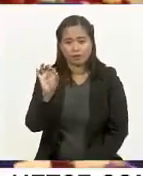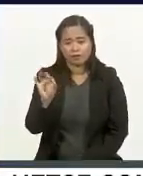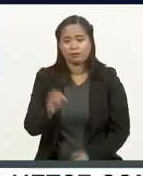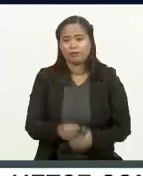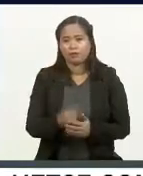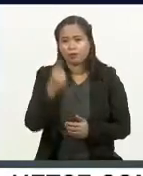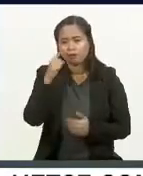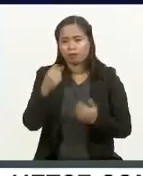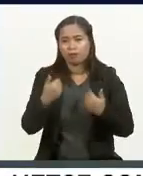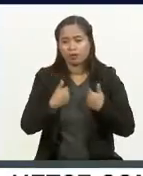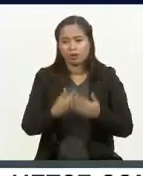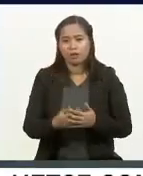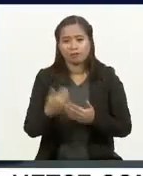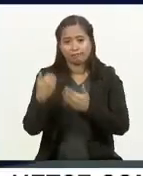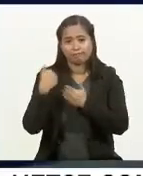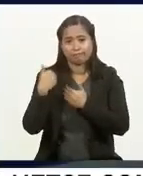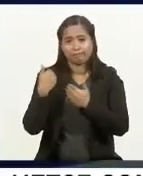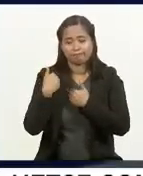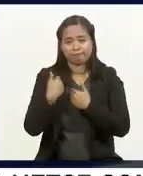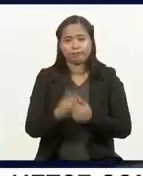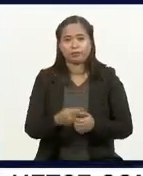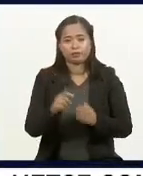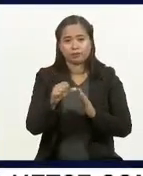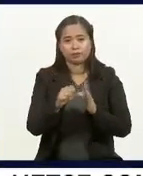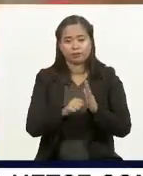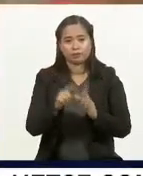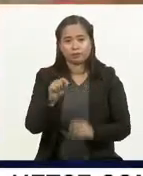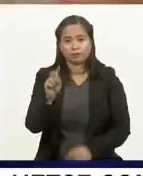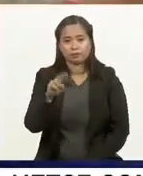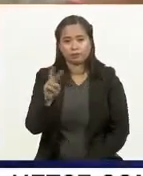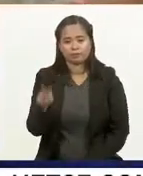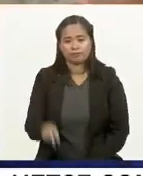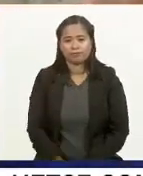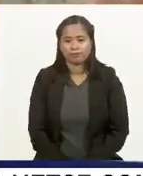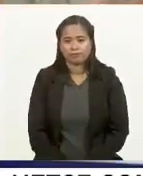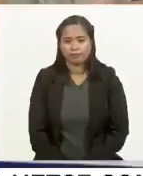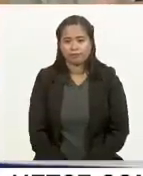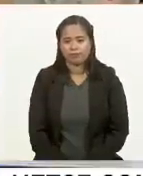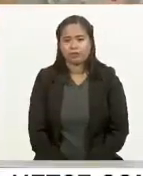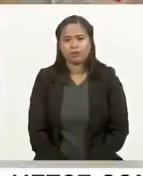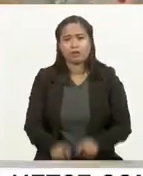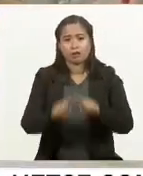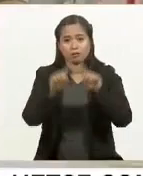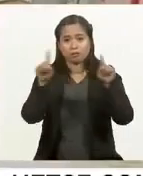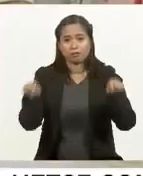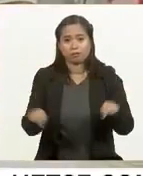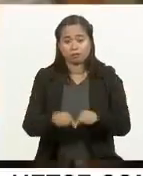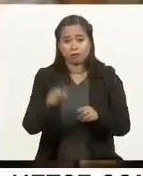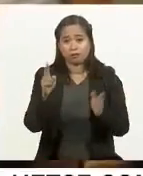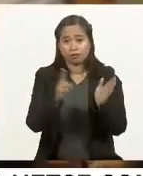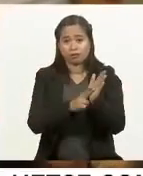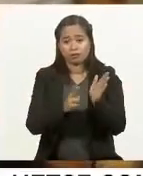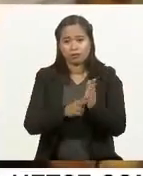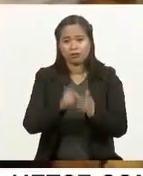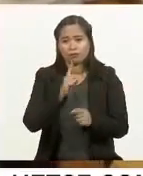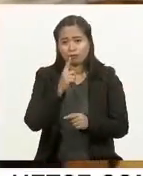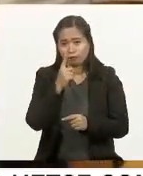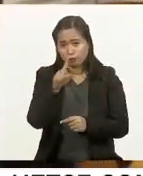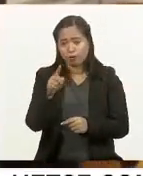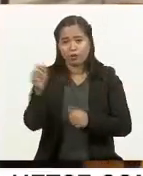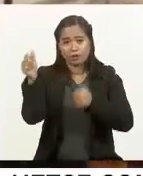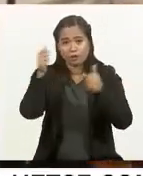Expanded Producer Responsibility EPR Act of 2022. MOA signing on the establishment of real-time air